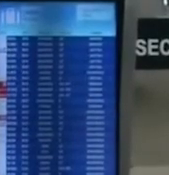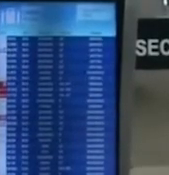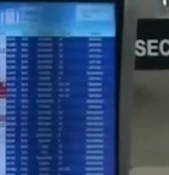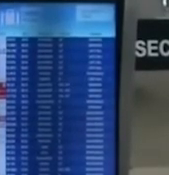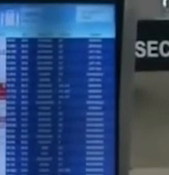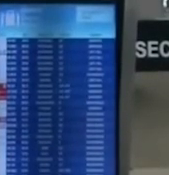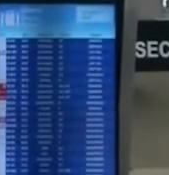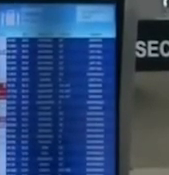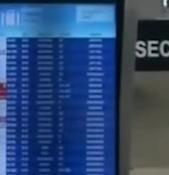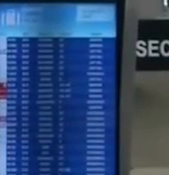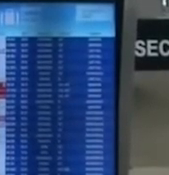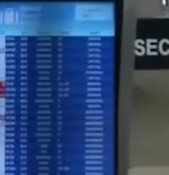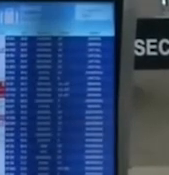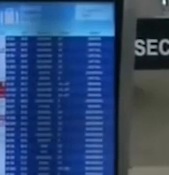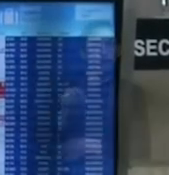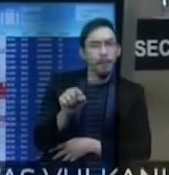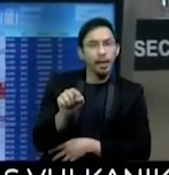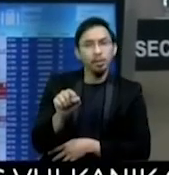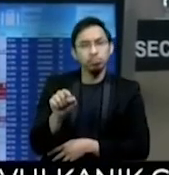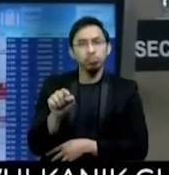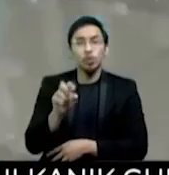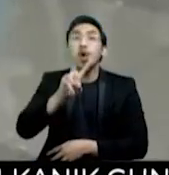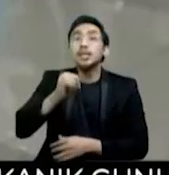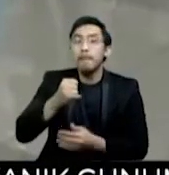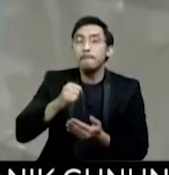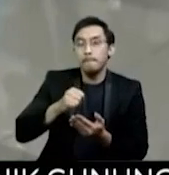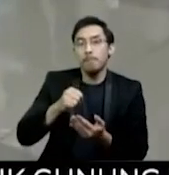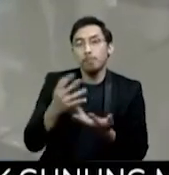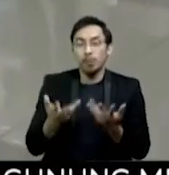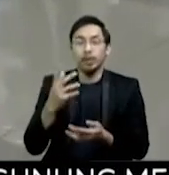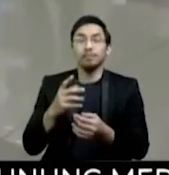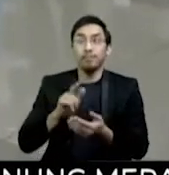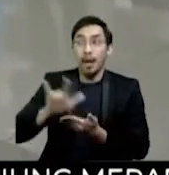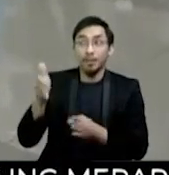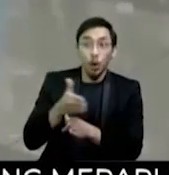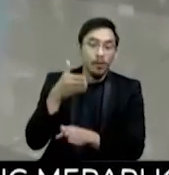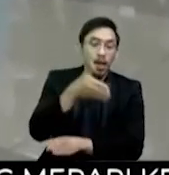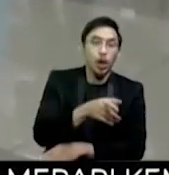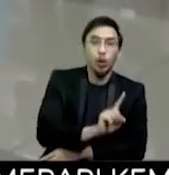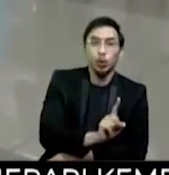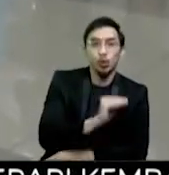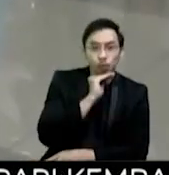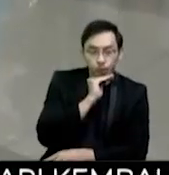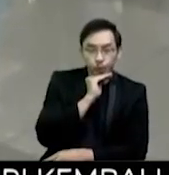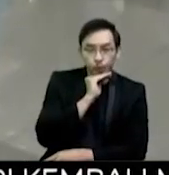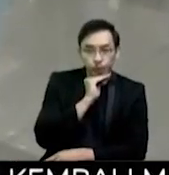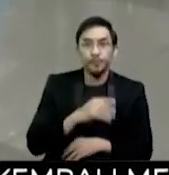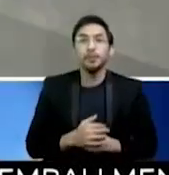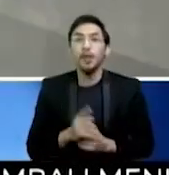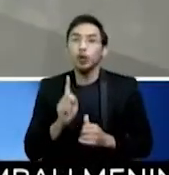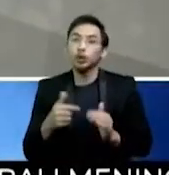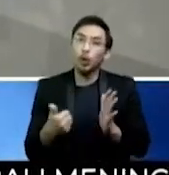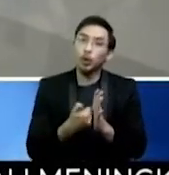atau 2 jam sebelum keberangkatan. Sebelumnya para jamaah diwajibkan untuk mematuhi sistem